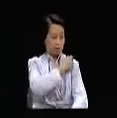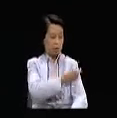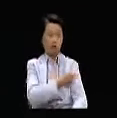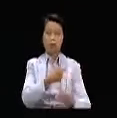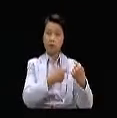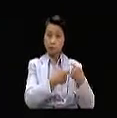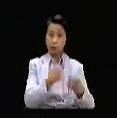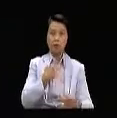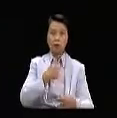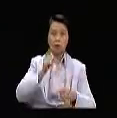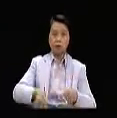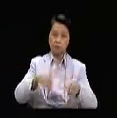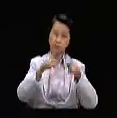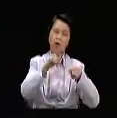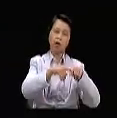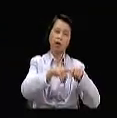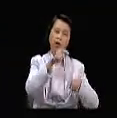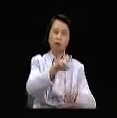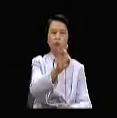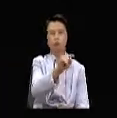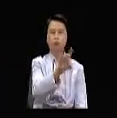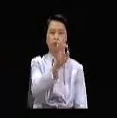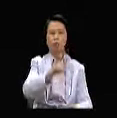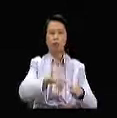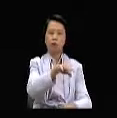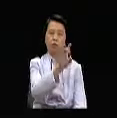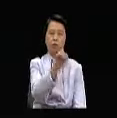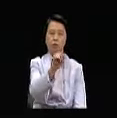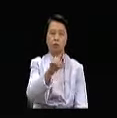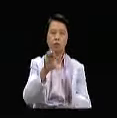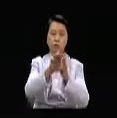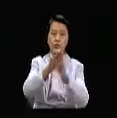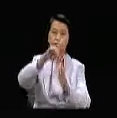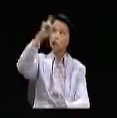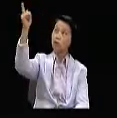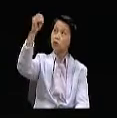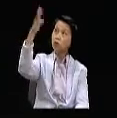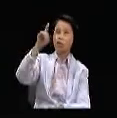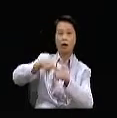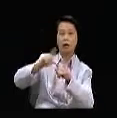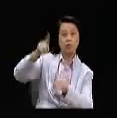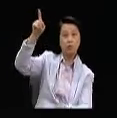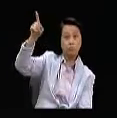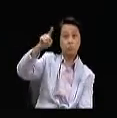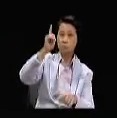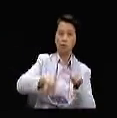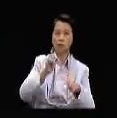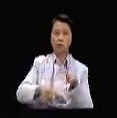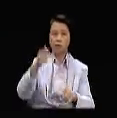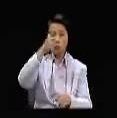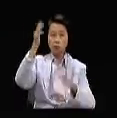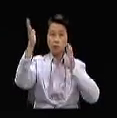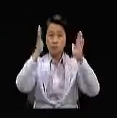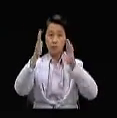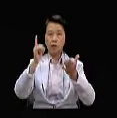boleh tertumpu atau bergantung kepada 11 sumber misalnya Pak tak boleh sebab dalam konteks negara kita ini